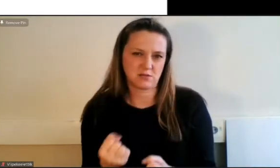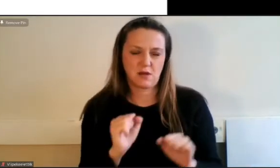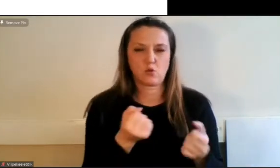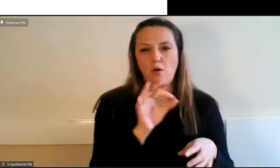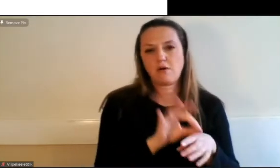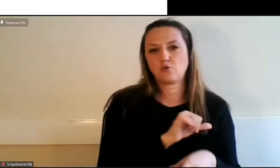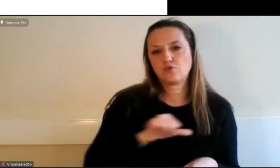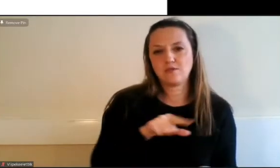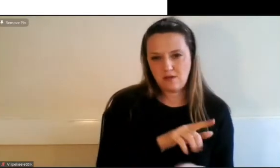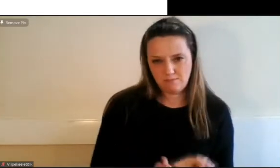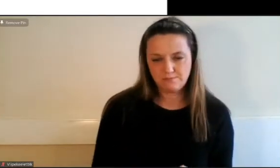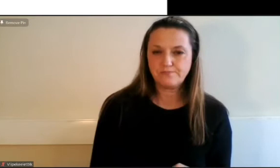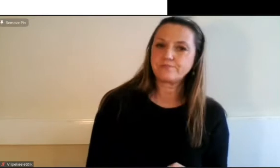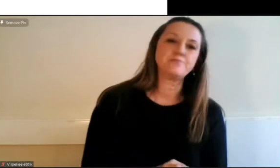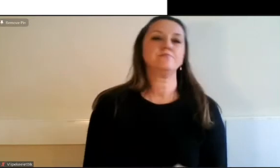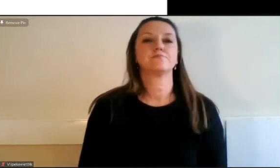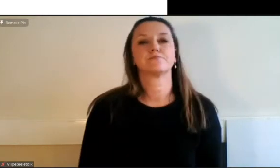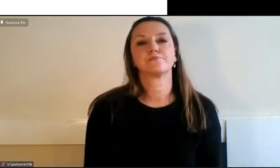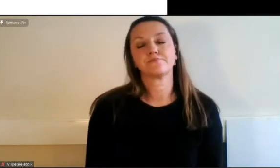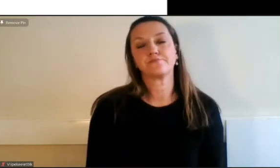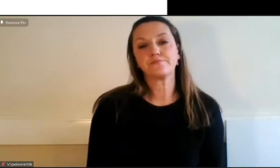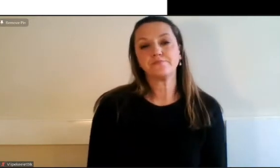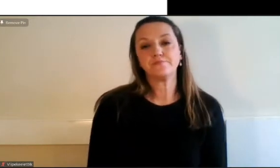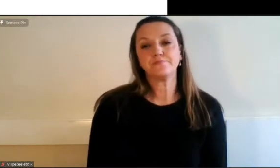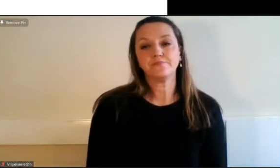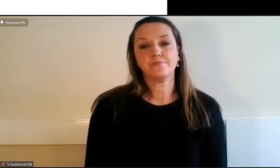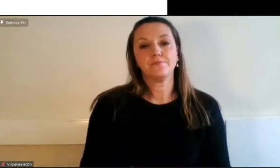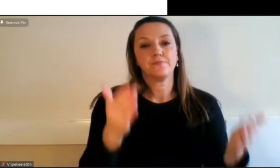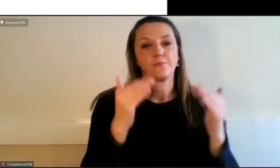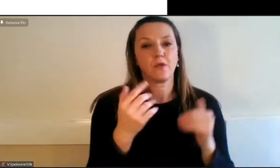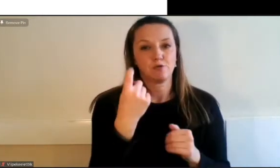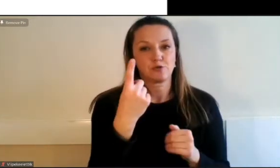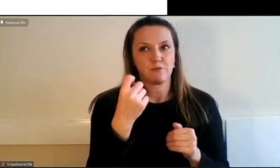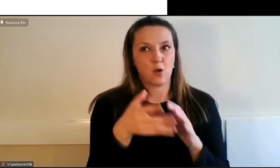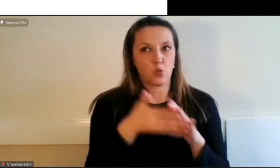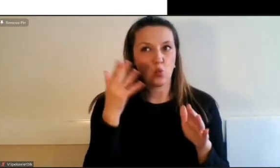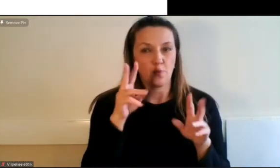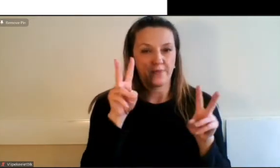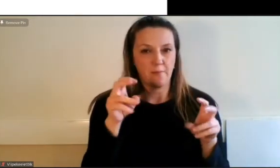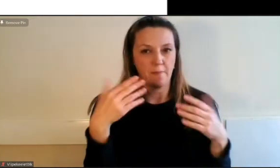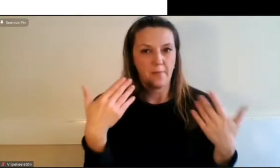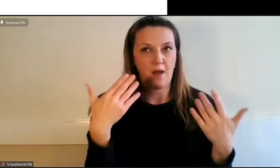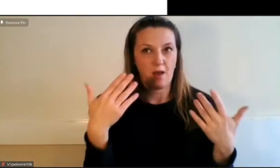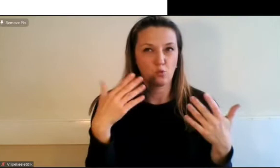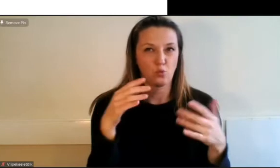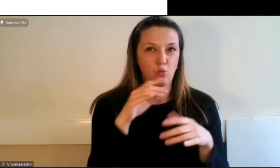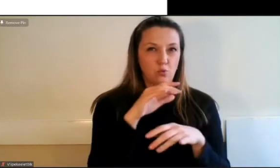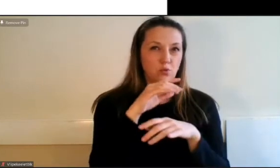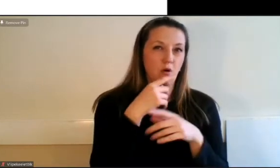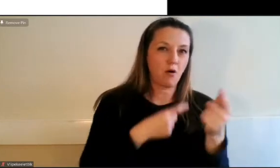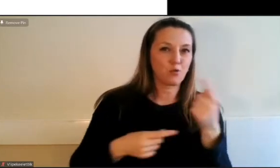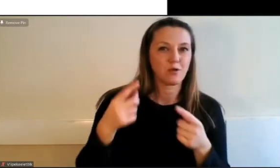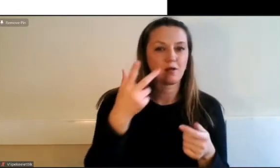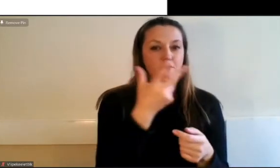sinnapoole kaldu, et vaktsineerimisega saadav kasu on palju suurem kui koroonaviiruse põdemisega tekkivad